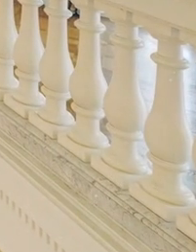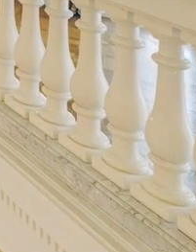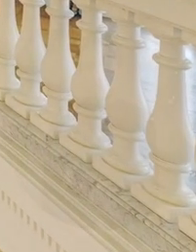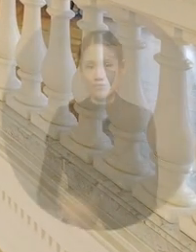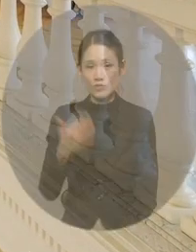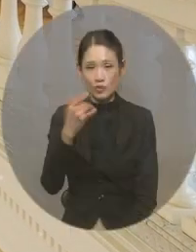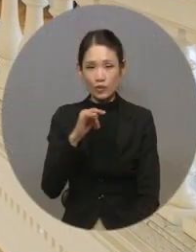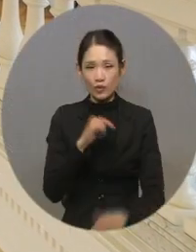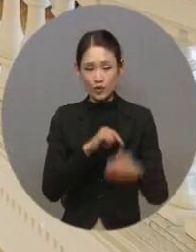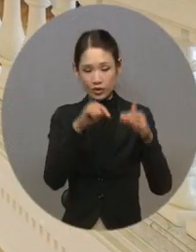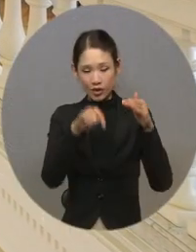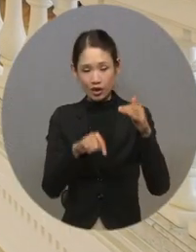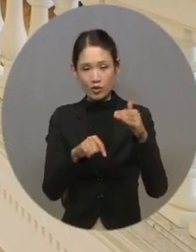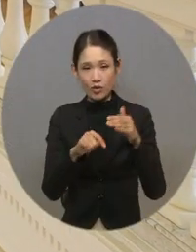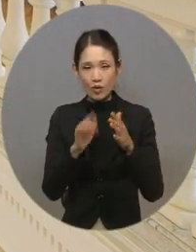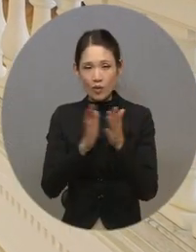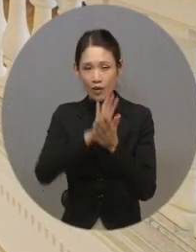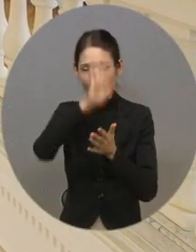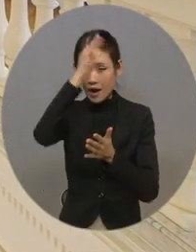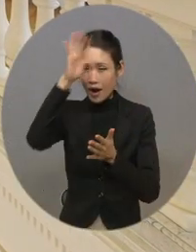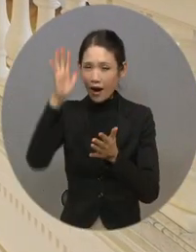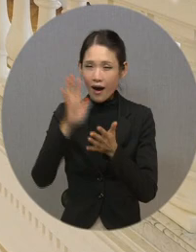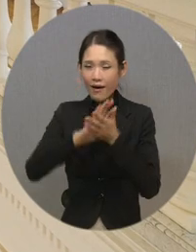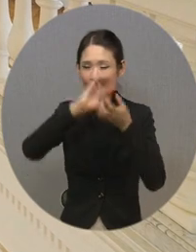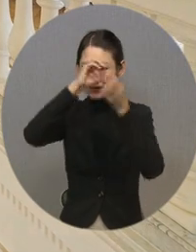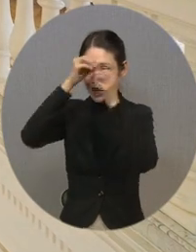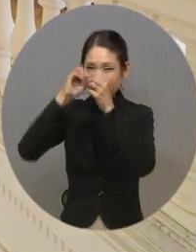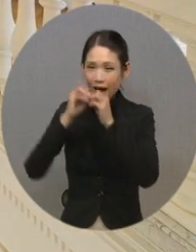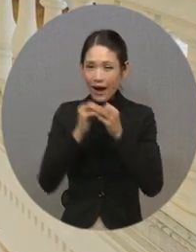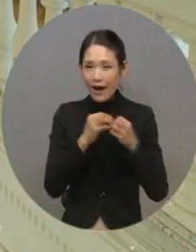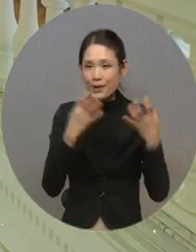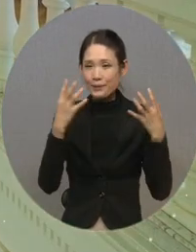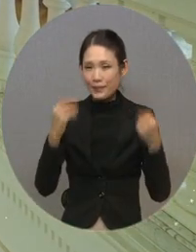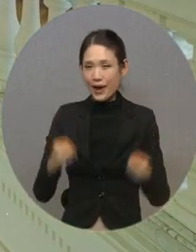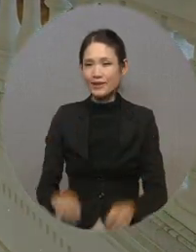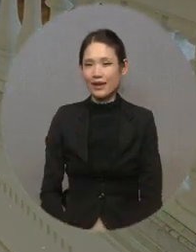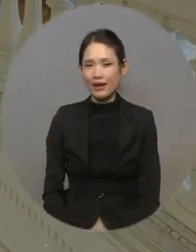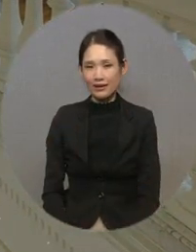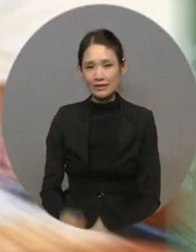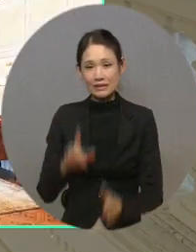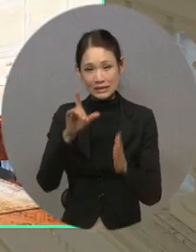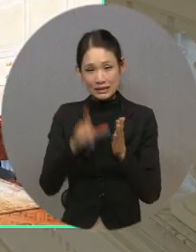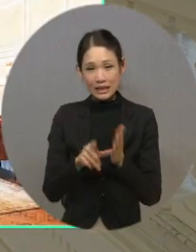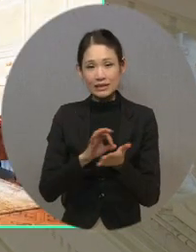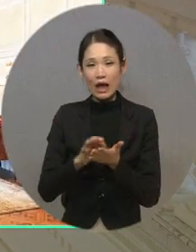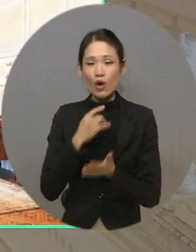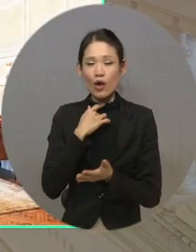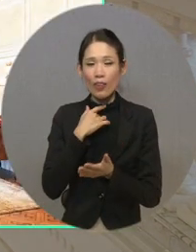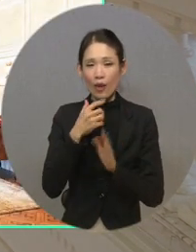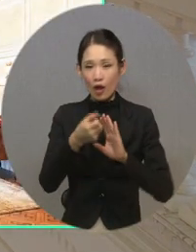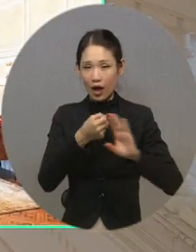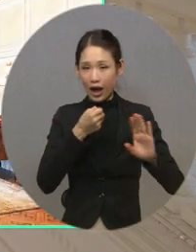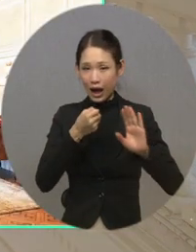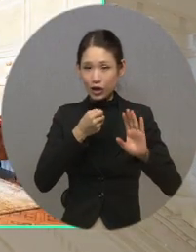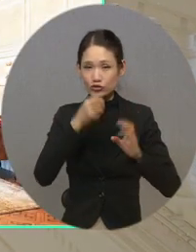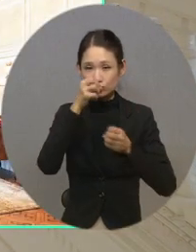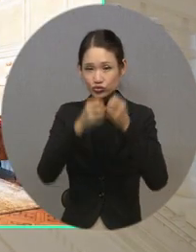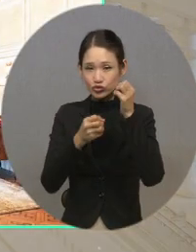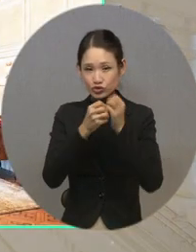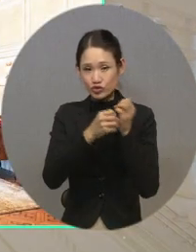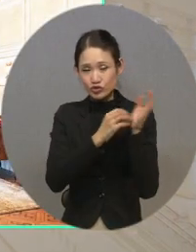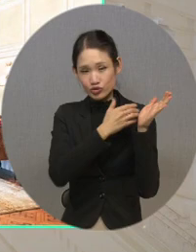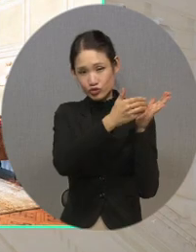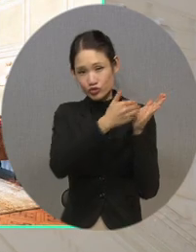석조전의 내부는 이렇게 화려한 장식들이 많습니다. 당시에 사용하던 가구나 문양, 장식을 사진을